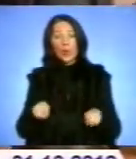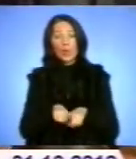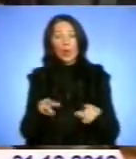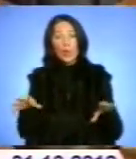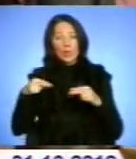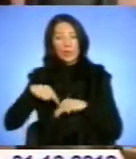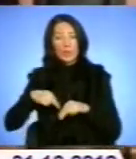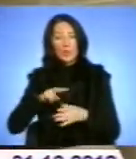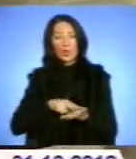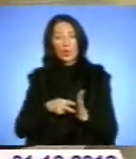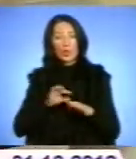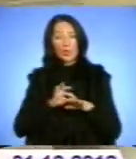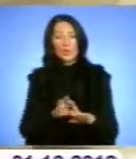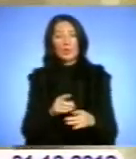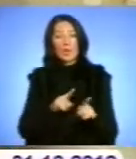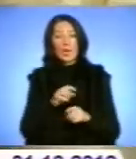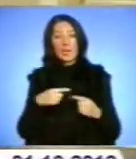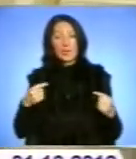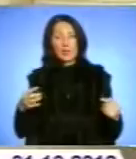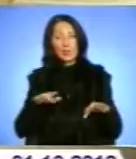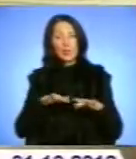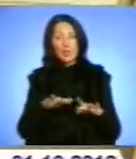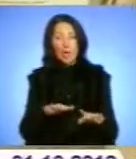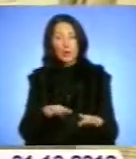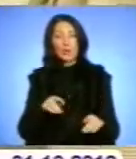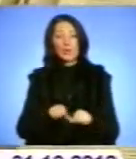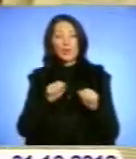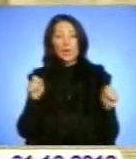культурно-освітніх заходів. Зокрема, 27 листопада відкриють виставку, де